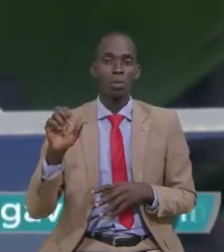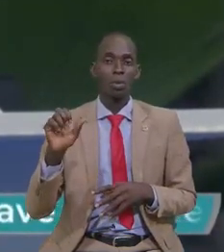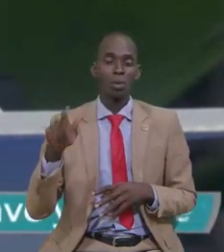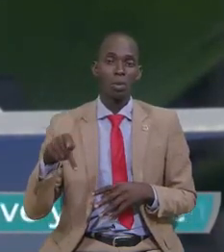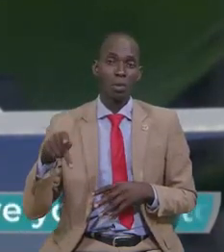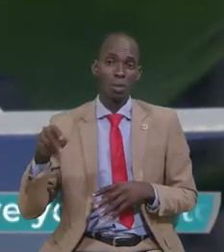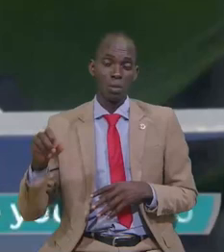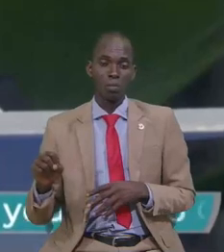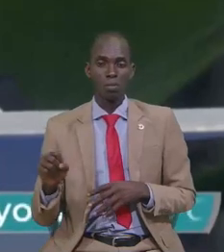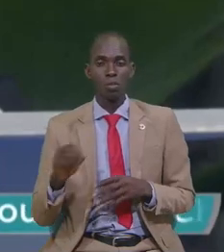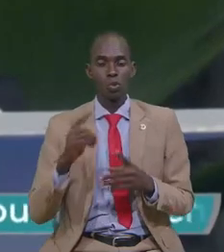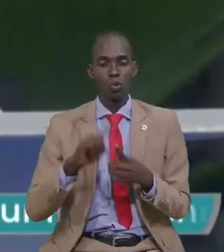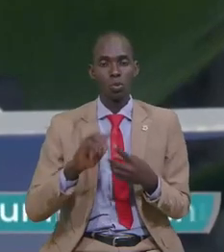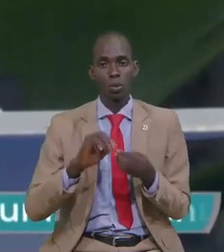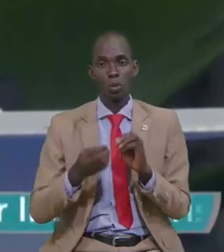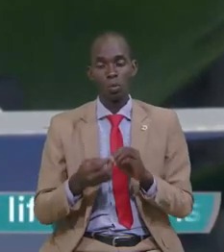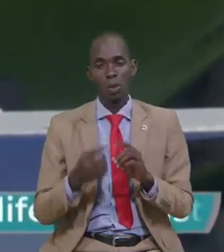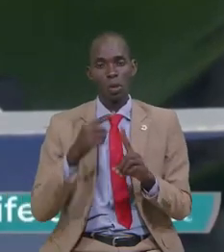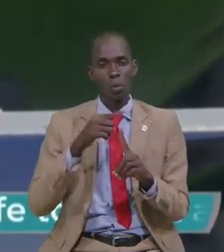au numéro